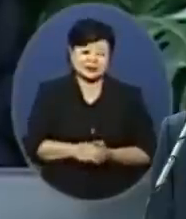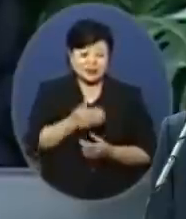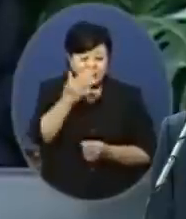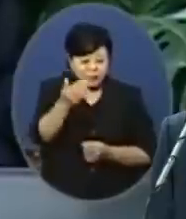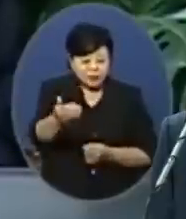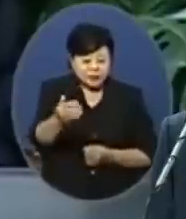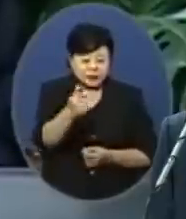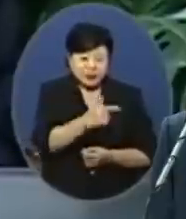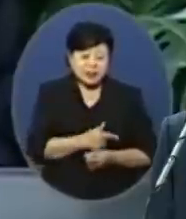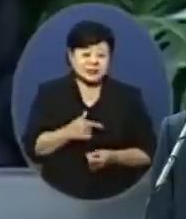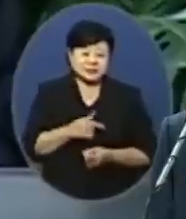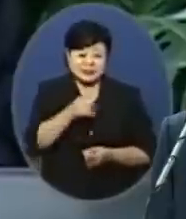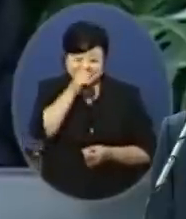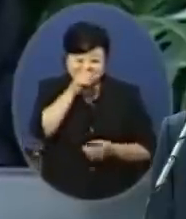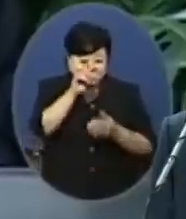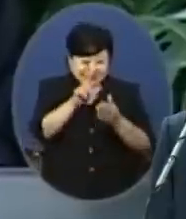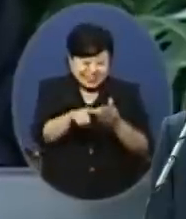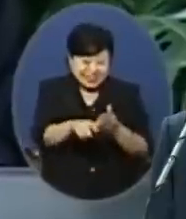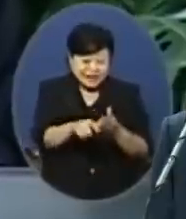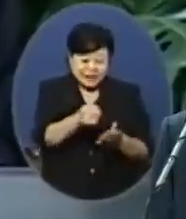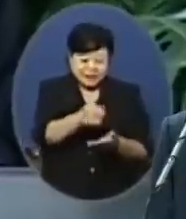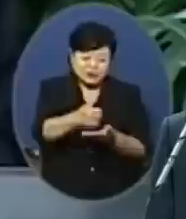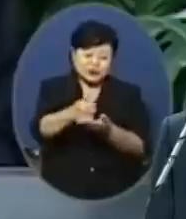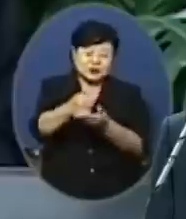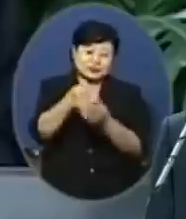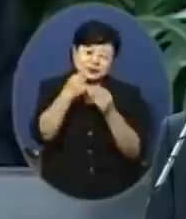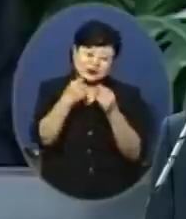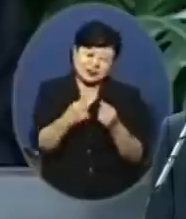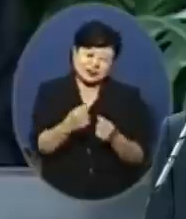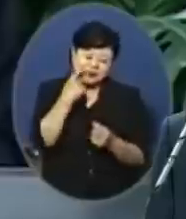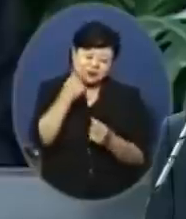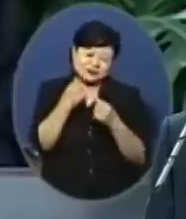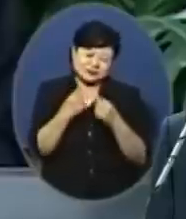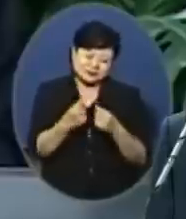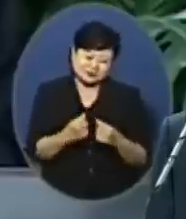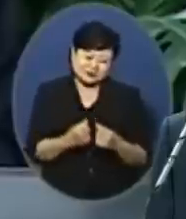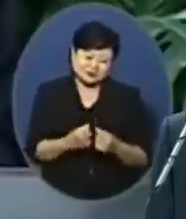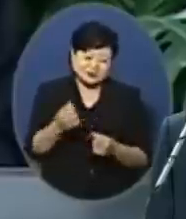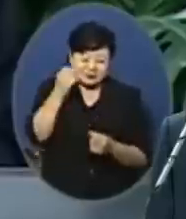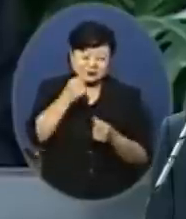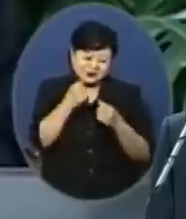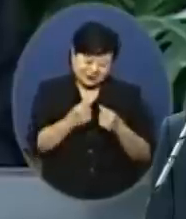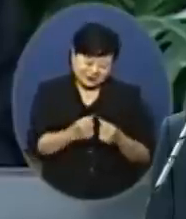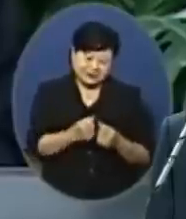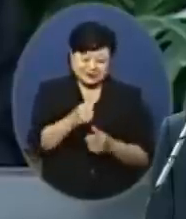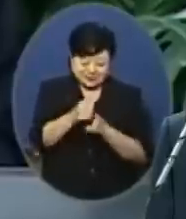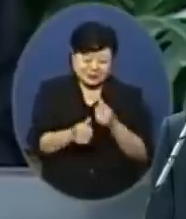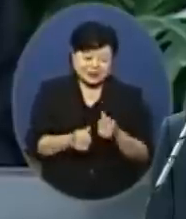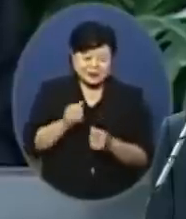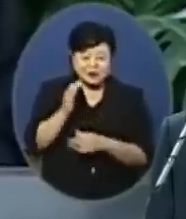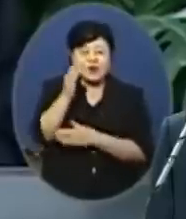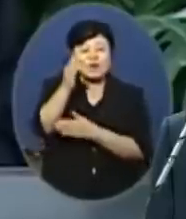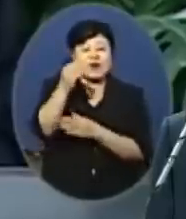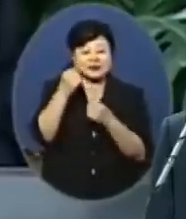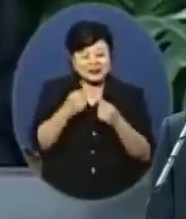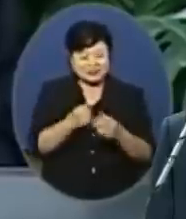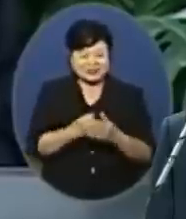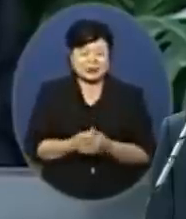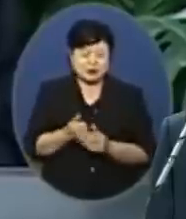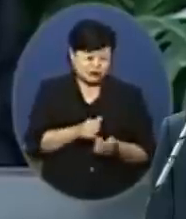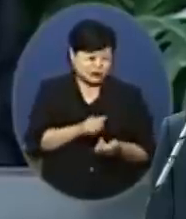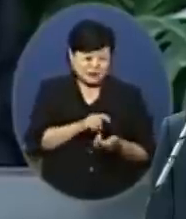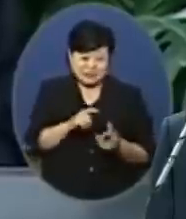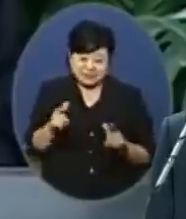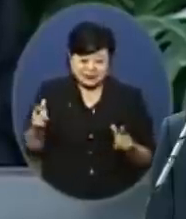여러분 가슴 속에 있으면 주님이 거기 계시고 아버지가 계시고 성령이 계시고 하나님의 영광이 계심으로 안